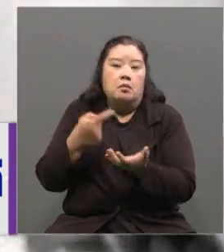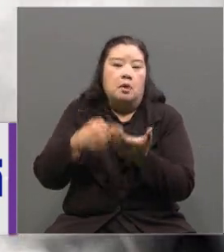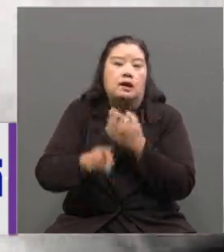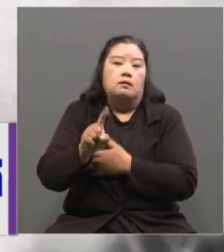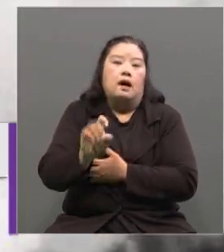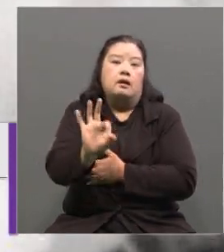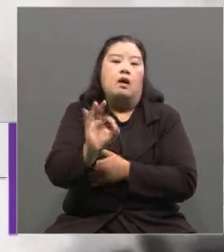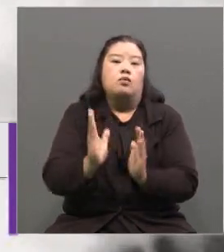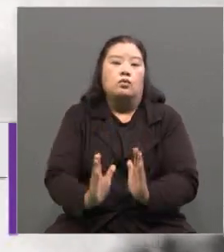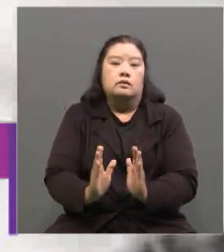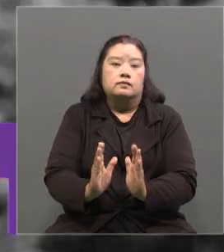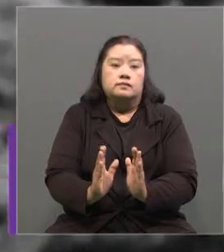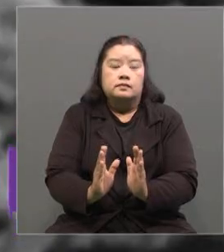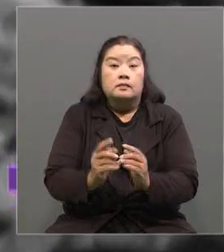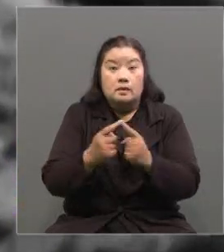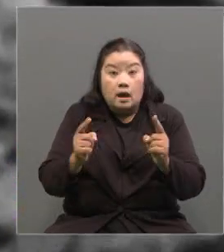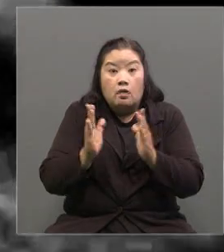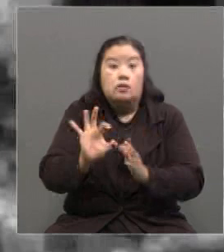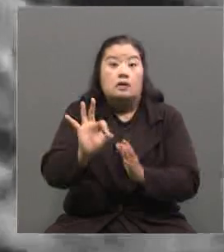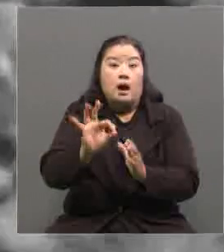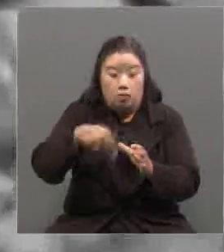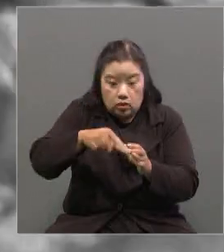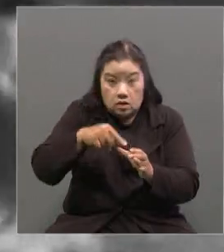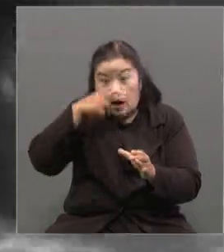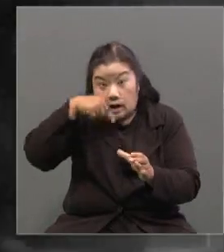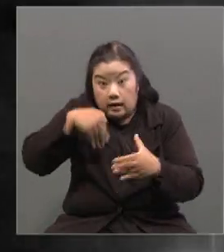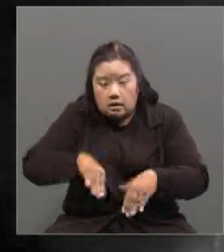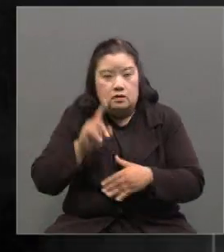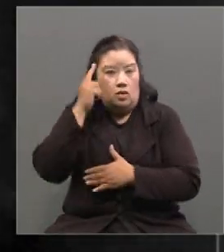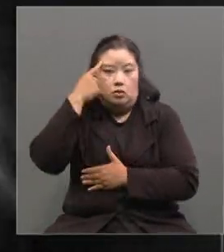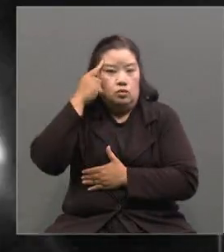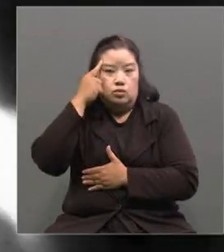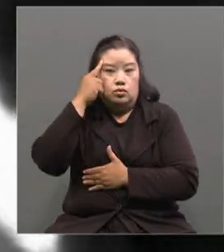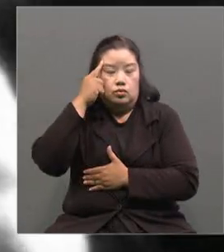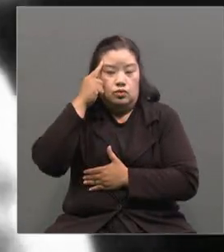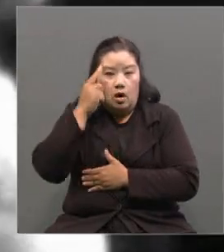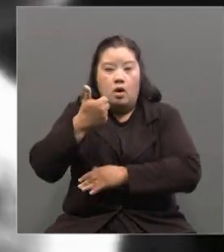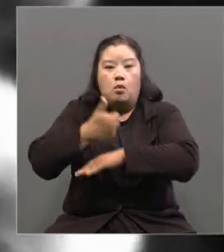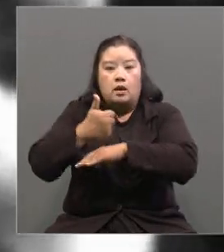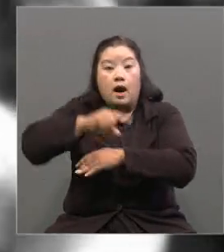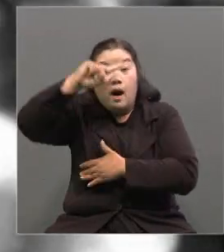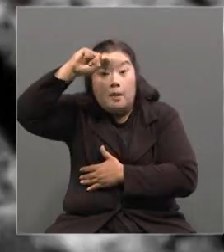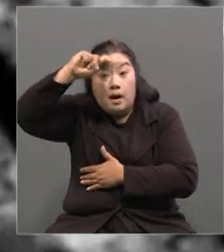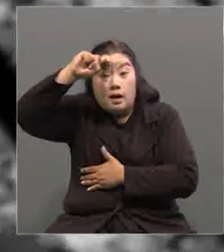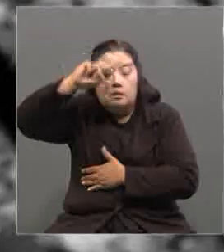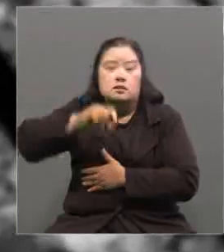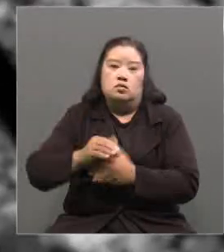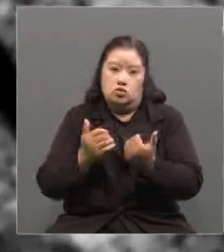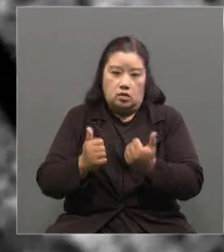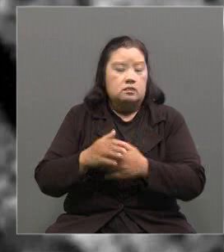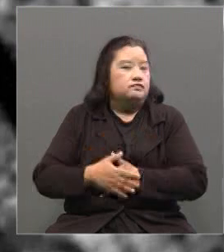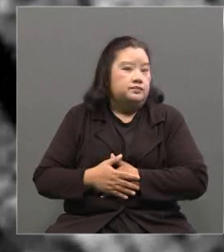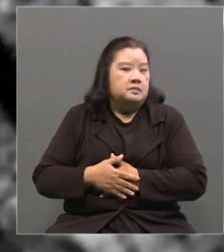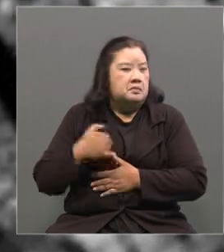คนโดยในจำนวนนี้ยังไม่ทราบนะครับว่ามีคนไทยรวมอยู่ด้วยหรือไม่ดังนั้นผู้นำกลุ่มฮสก็เชื่อว่าจะไม่ปลอด